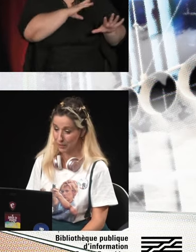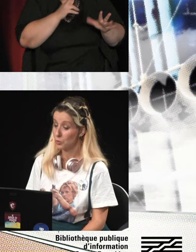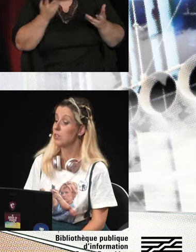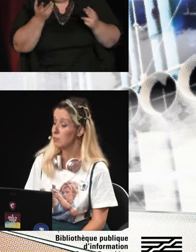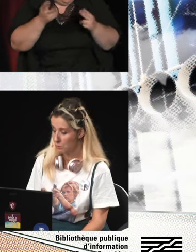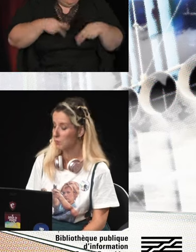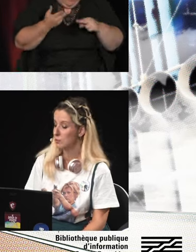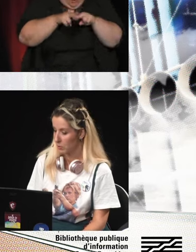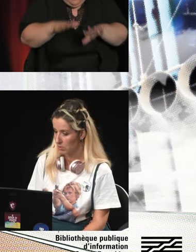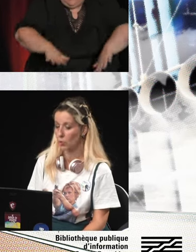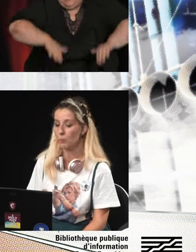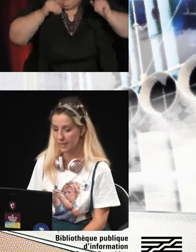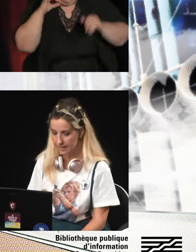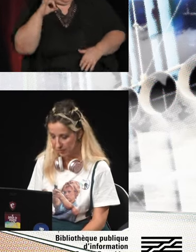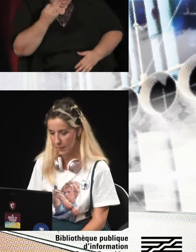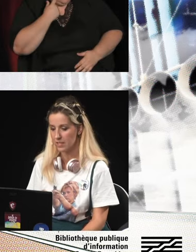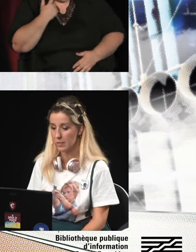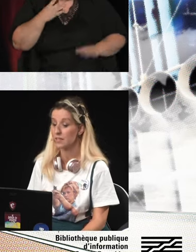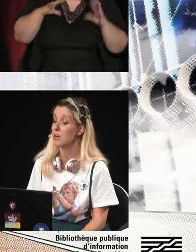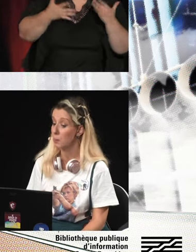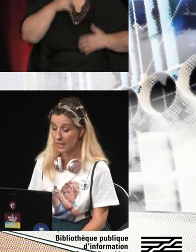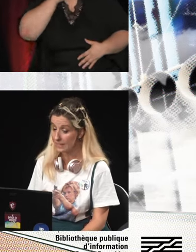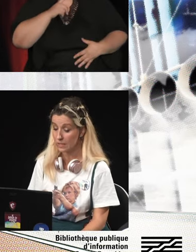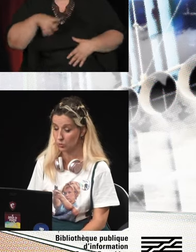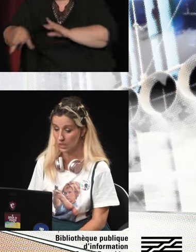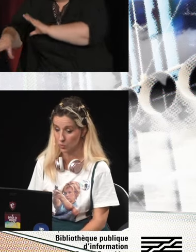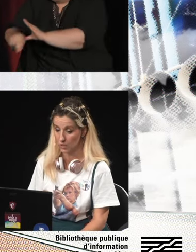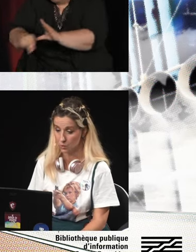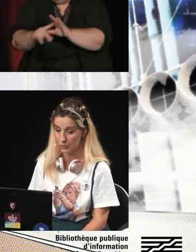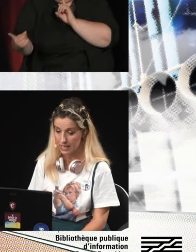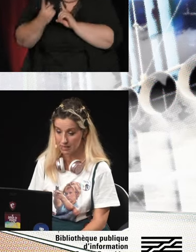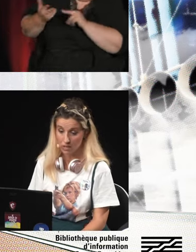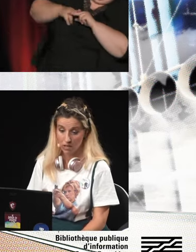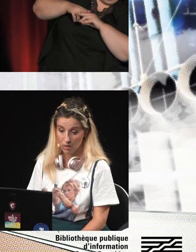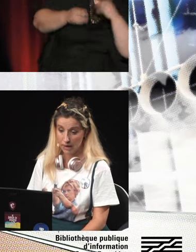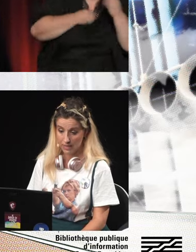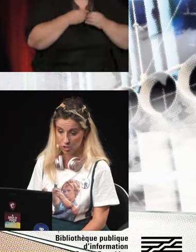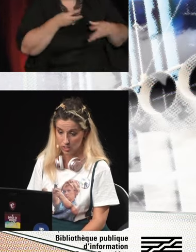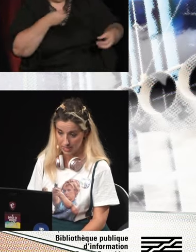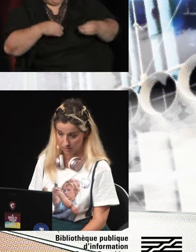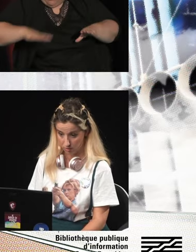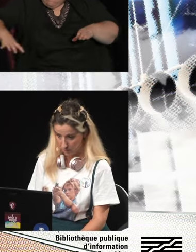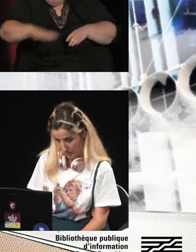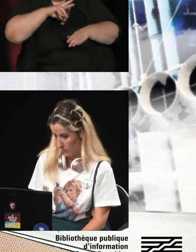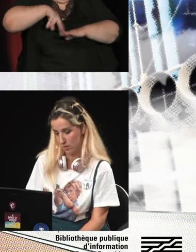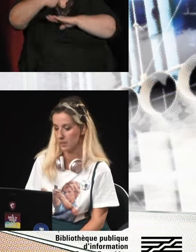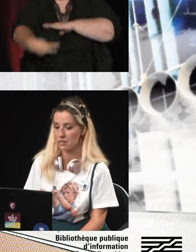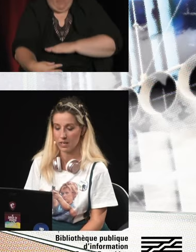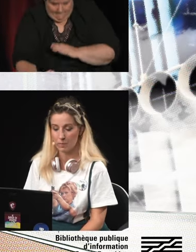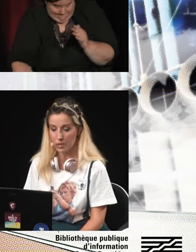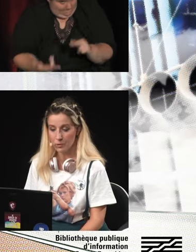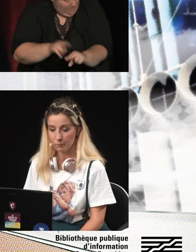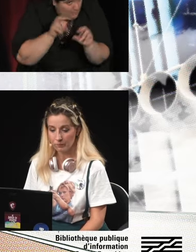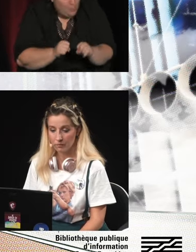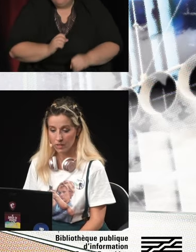Personne n'a envie de perdre une vie. Donc là, oui, vous pouvez vous faire tuer donc, par les dames qui passent l'aspirateur, par les cartons qui sont au milieu de l'hôtel, par les chiens qui passent à